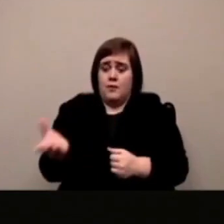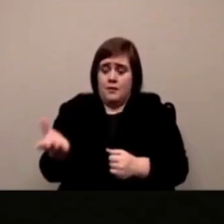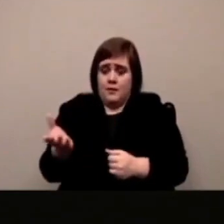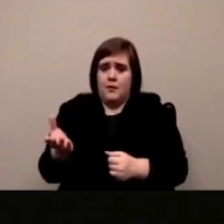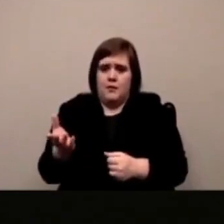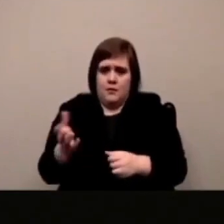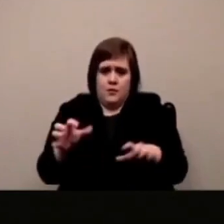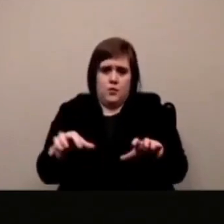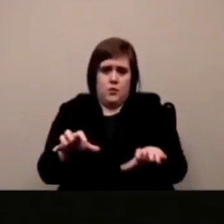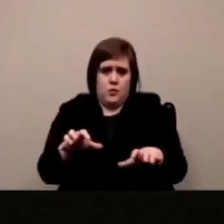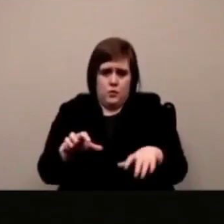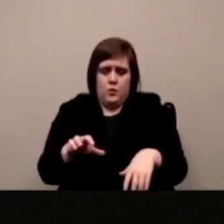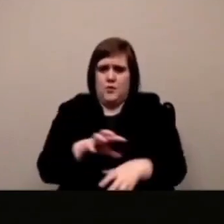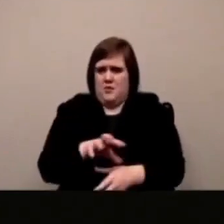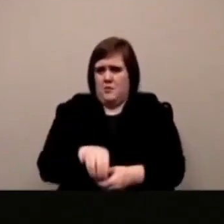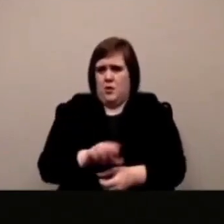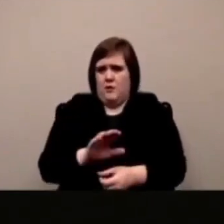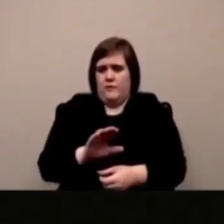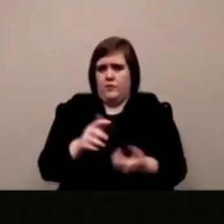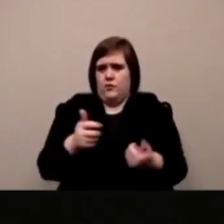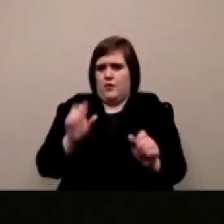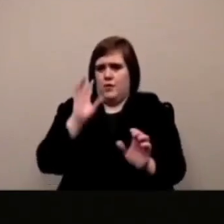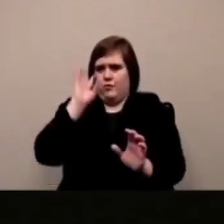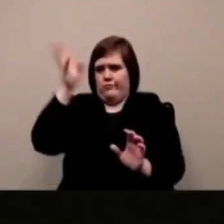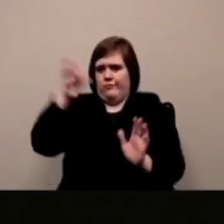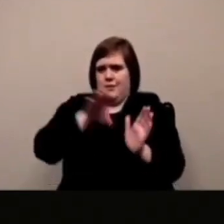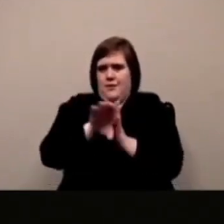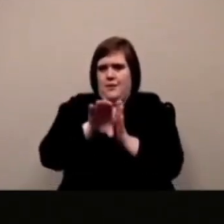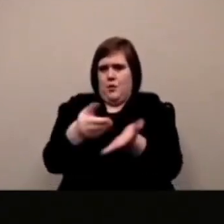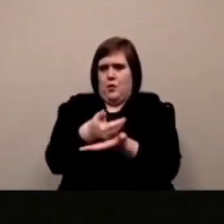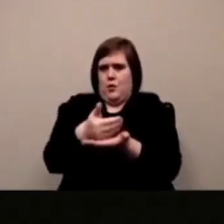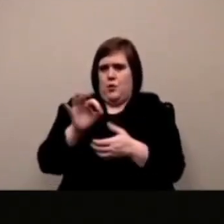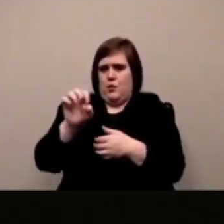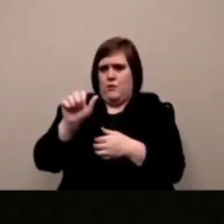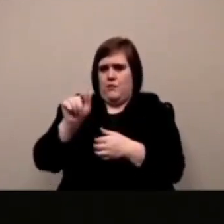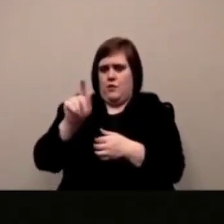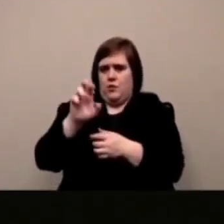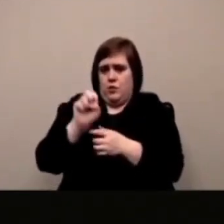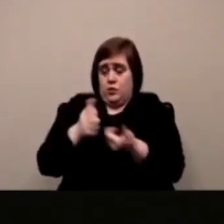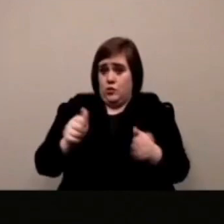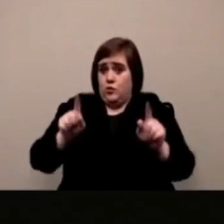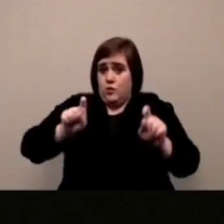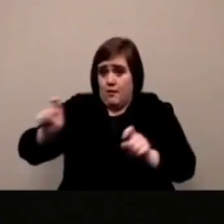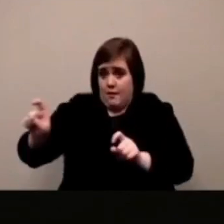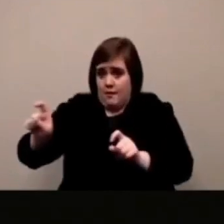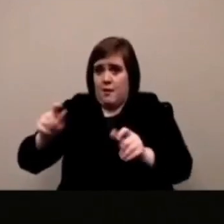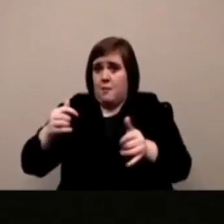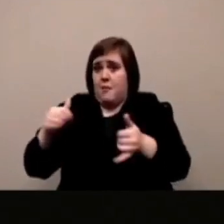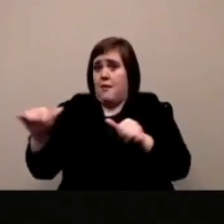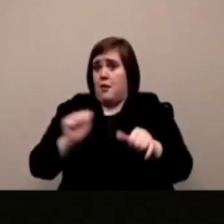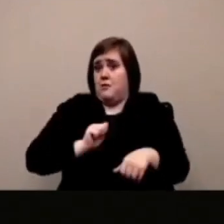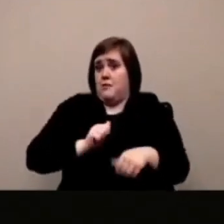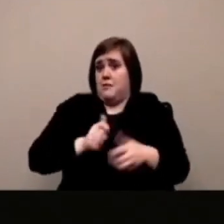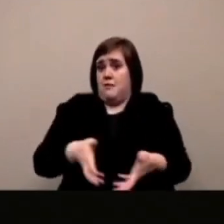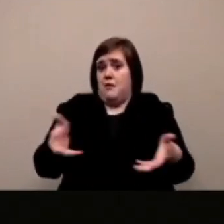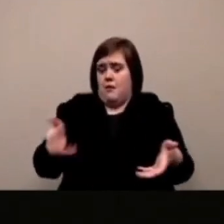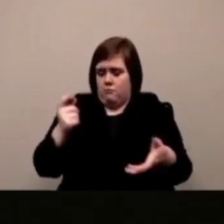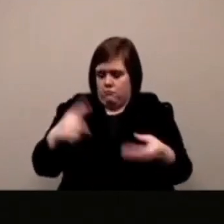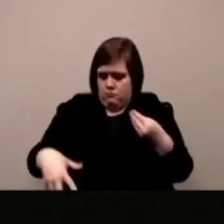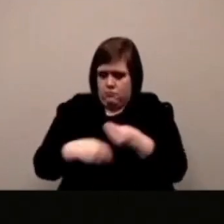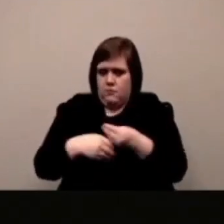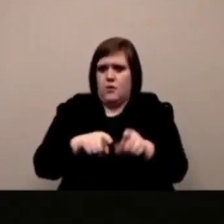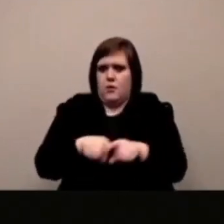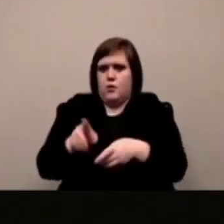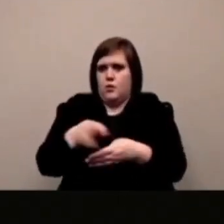例えばなんですけれども今から一部を共有したいと思います私が今住んでいる部分ですよね